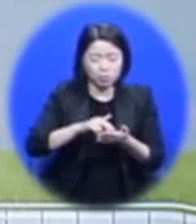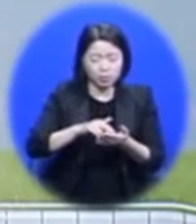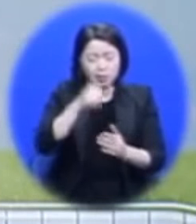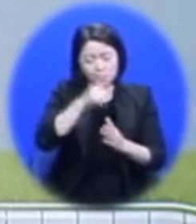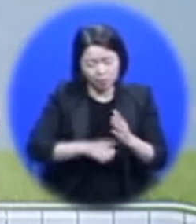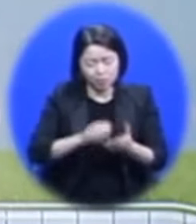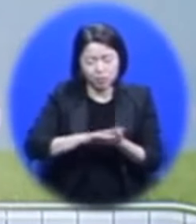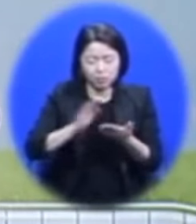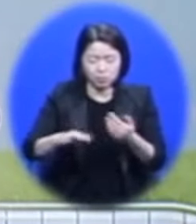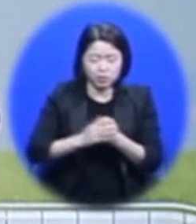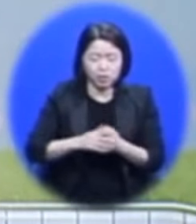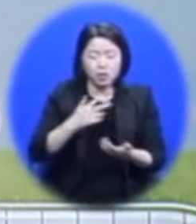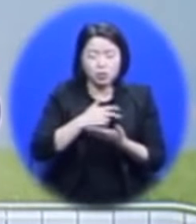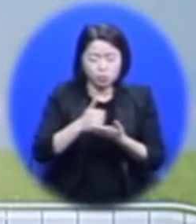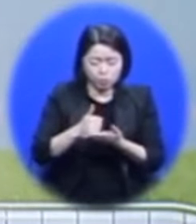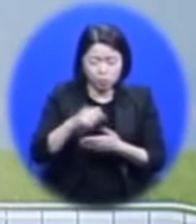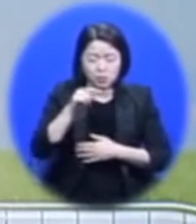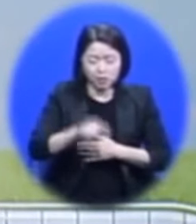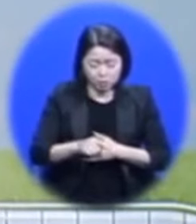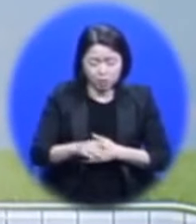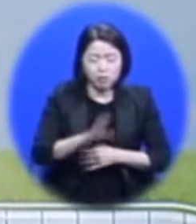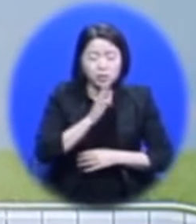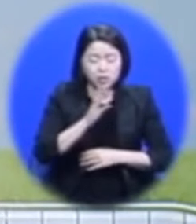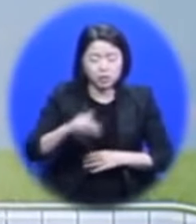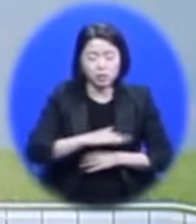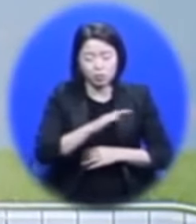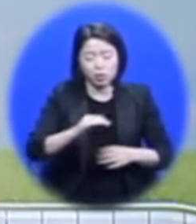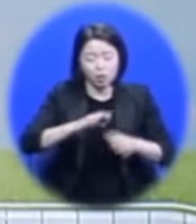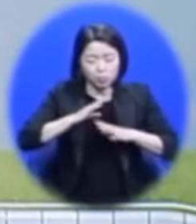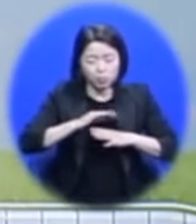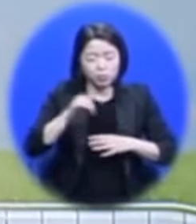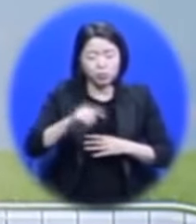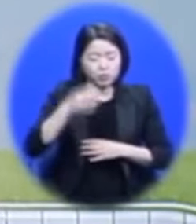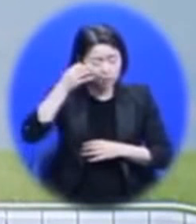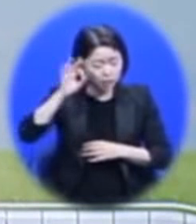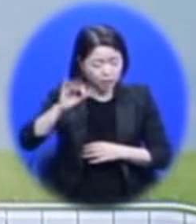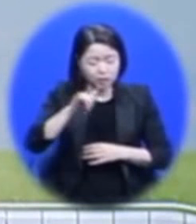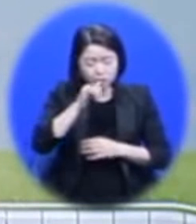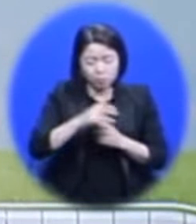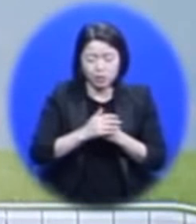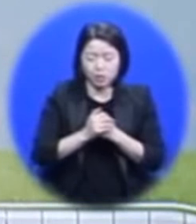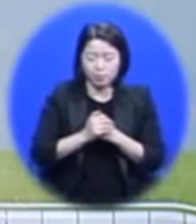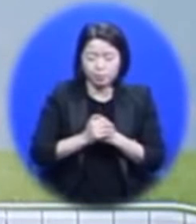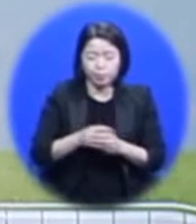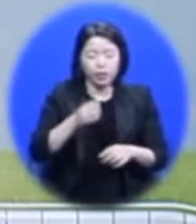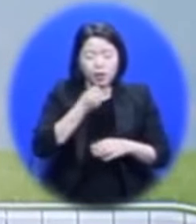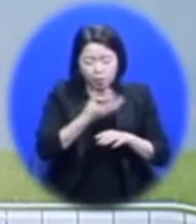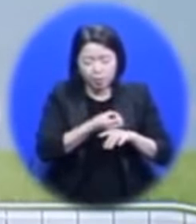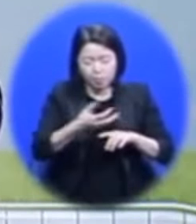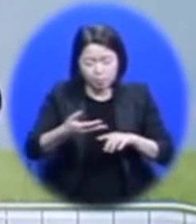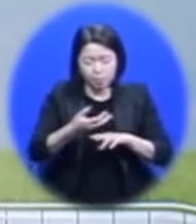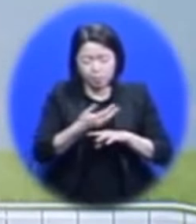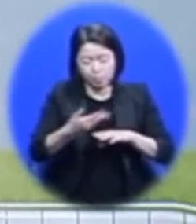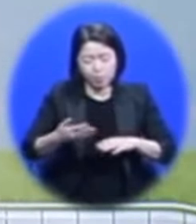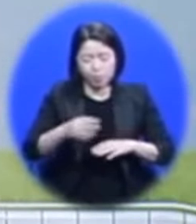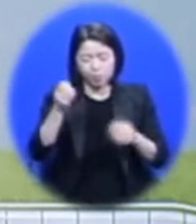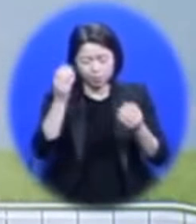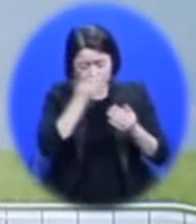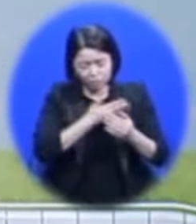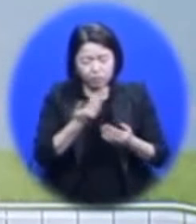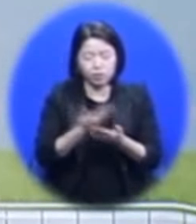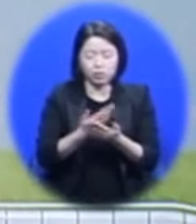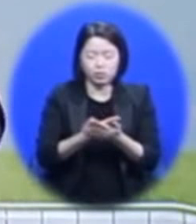빠져버렸습니다. 주님 이것이 진짜 무서운 것인 것을 깨달았습니다. 보혈로 씻어주소서. 사랑하는